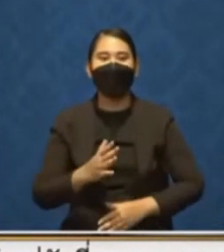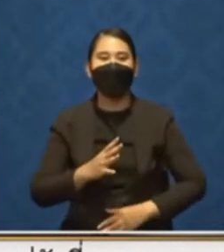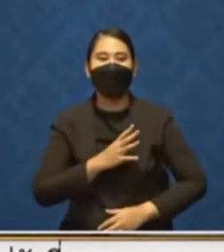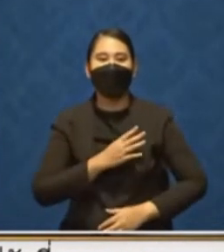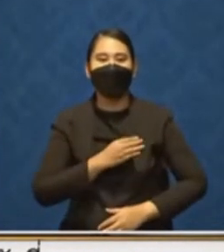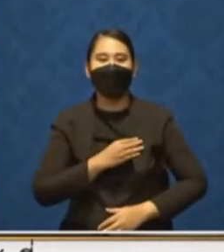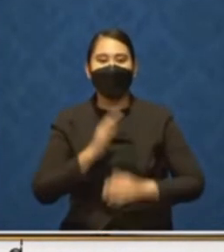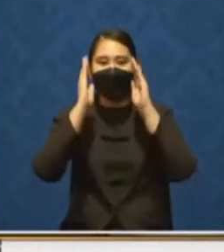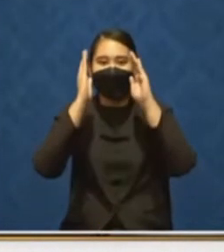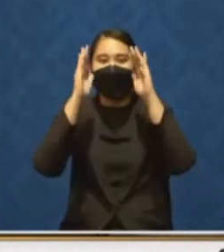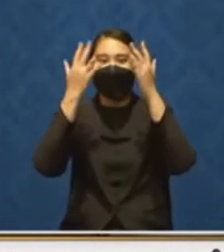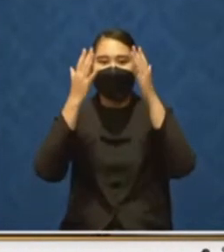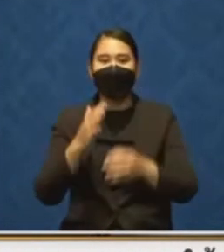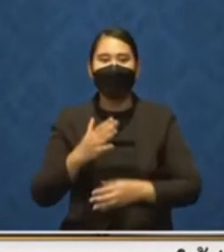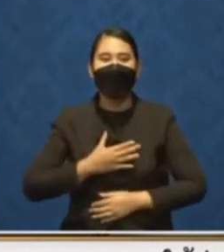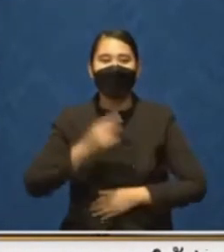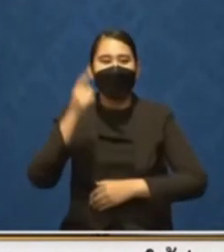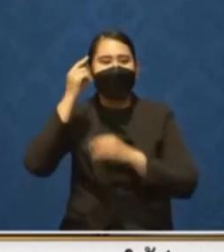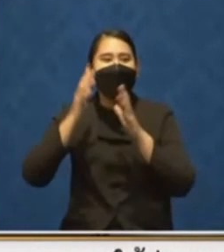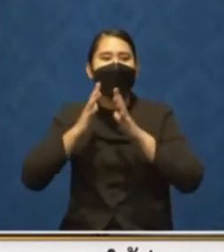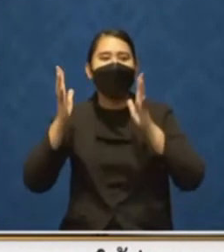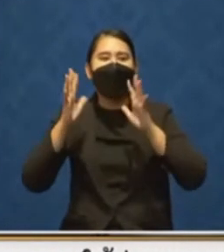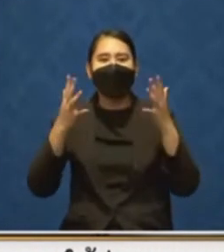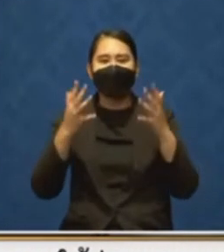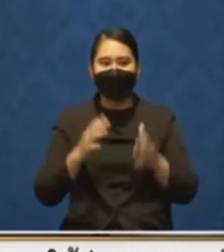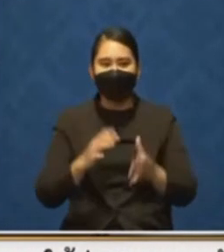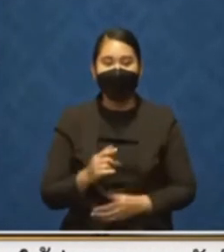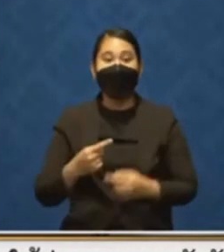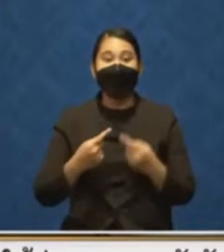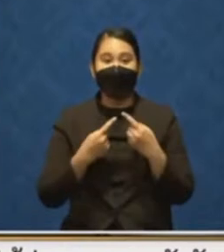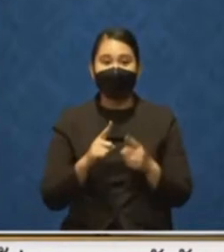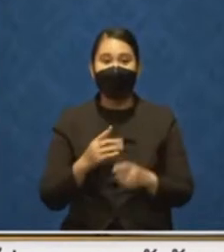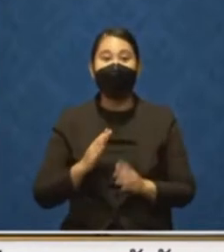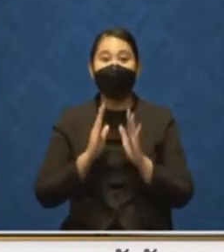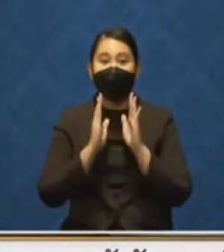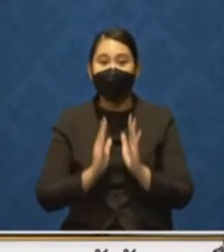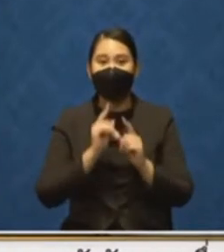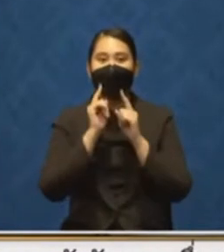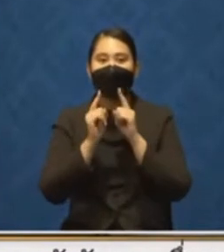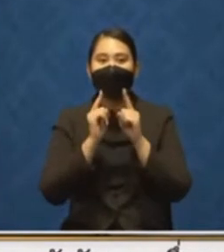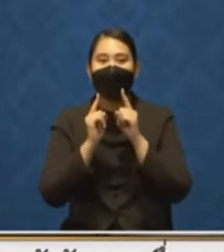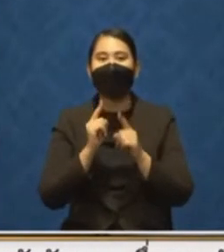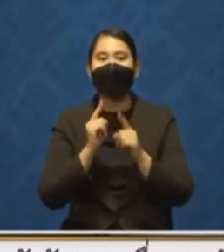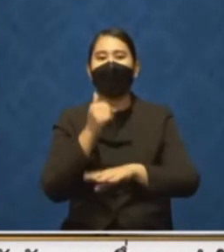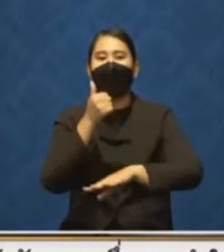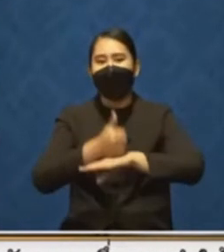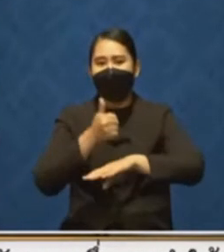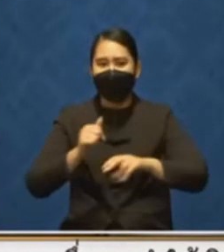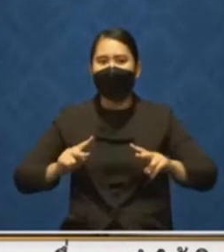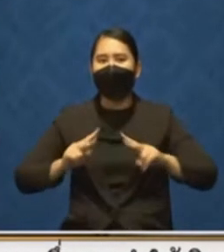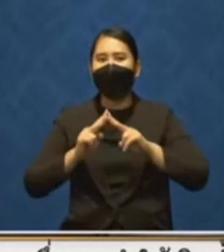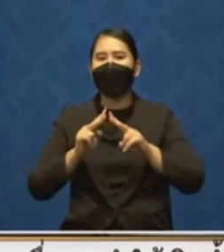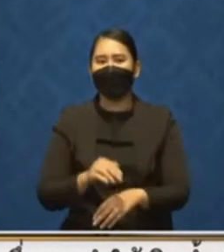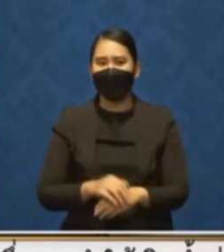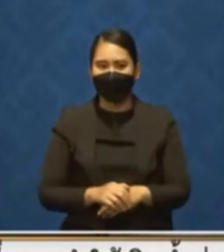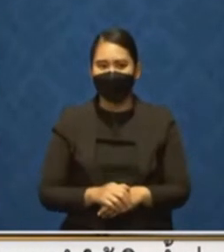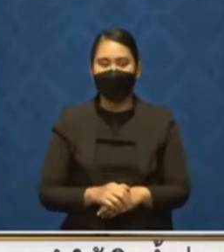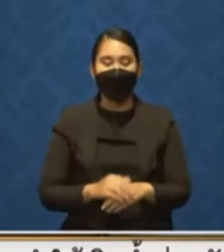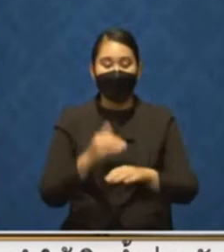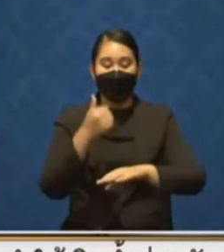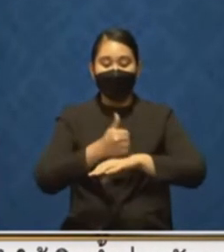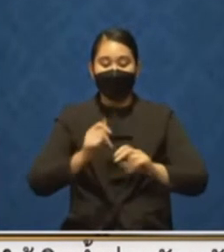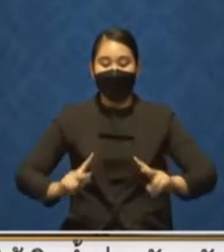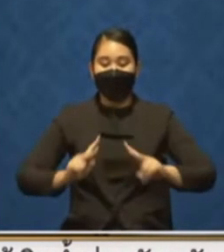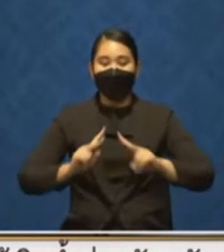คิดคิดมากนะคะประธานครับจะคนที่ดิวตอนนั้นเนี่ยก็คือท่าละมึงตรีแล้วดนตรีเป็น